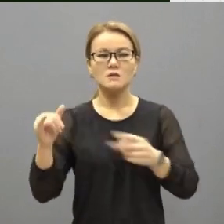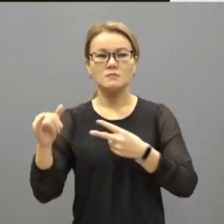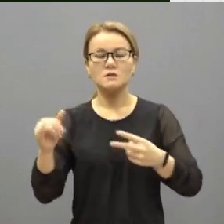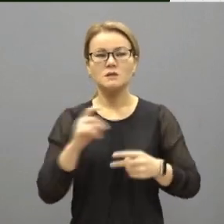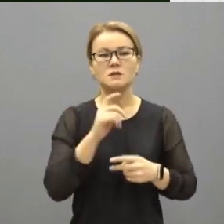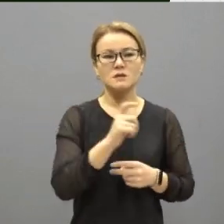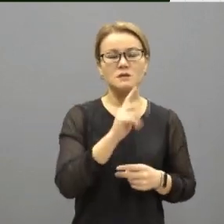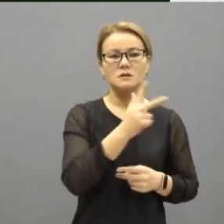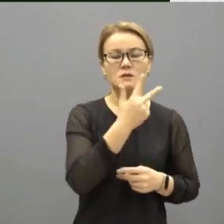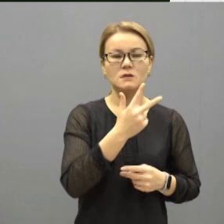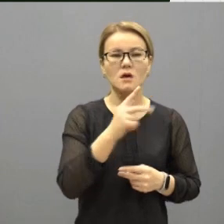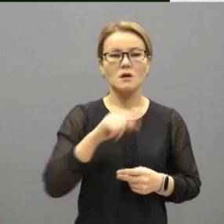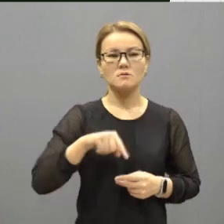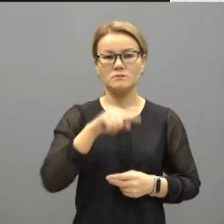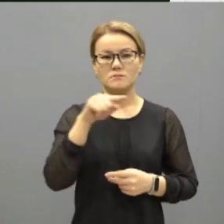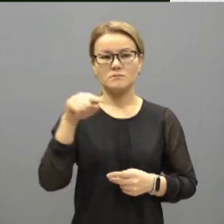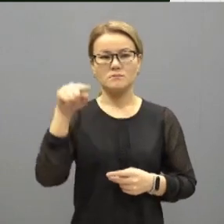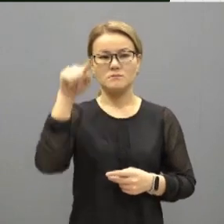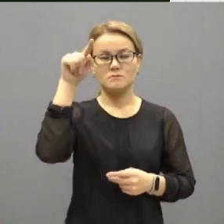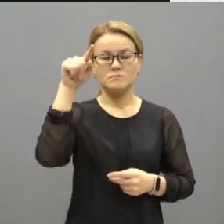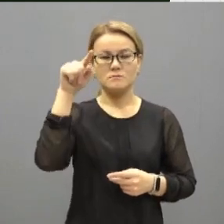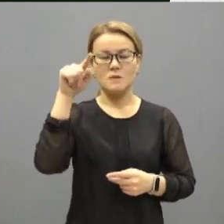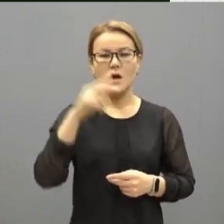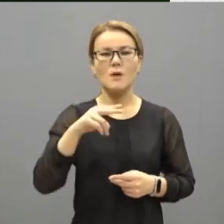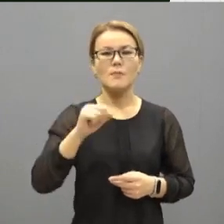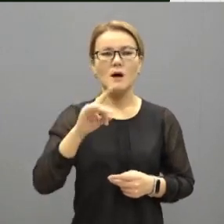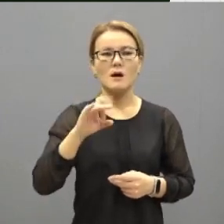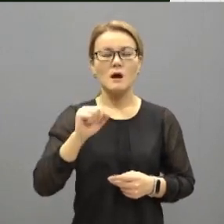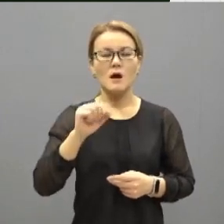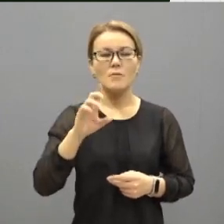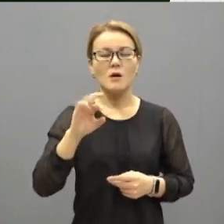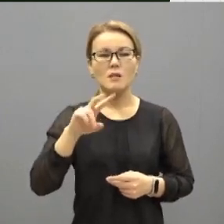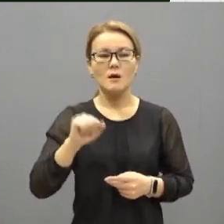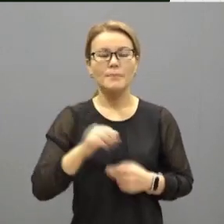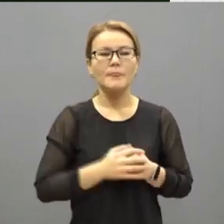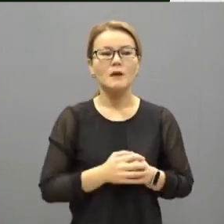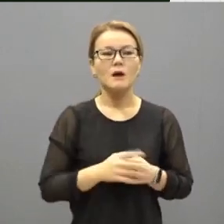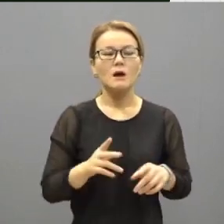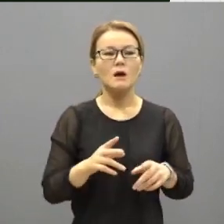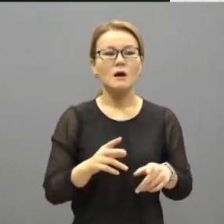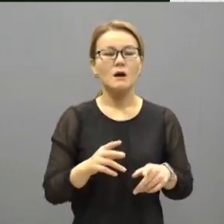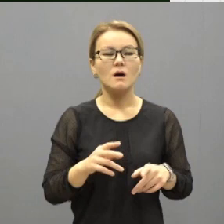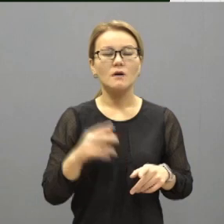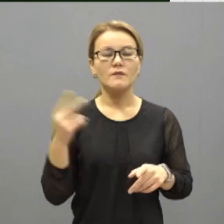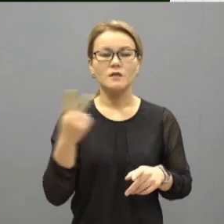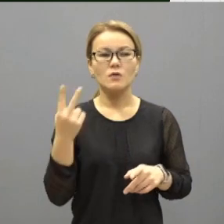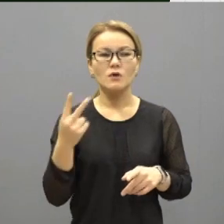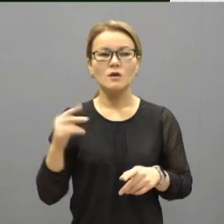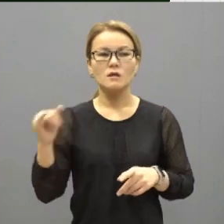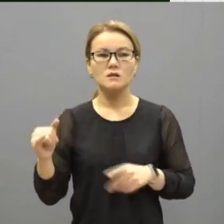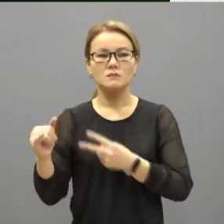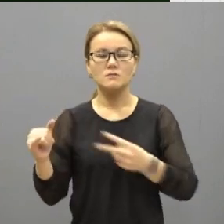кубическую параболу. Он построен на чертеже. Вторая функция y равно 4 минус x это